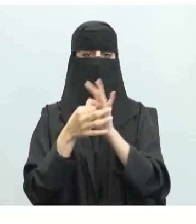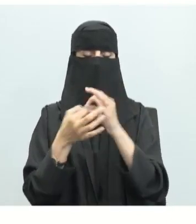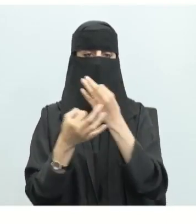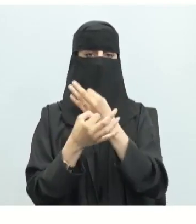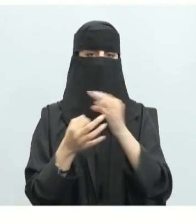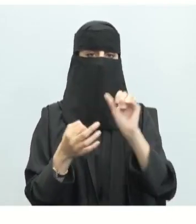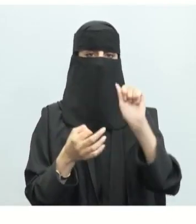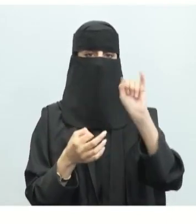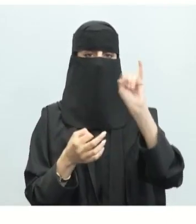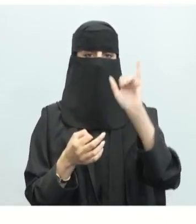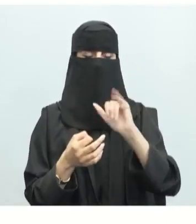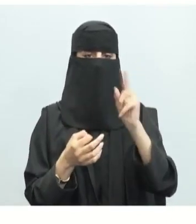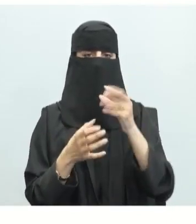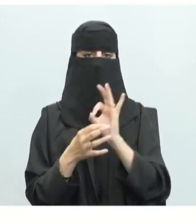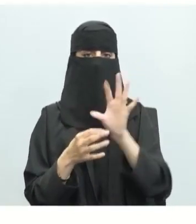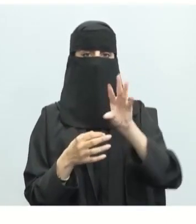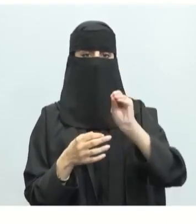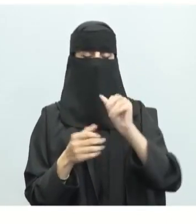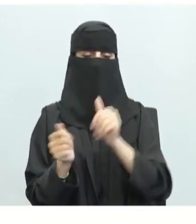جميعها كلها.